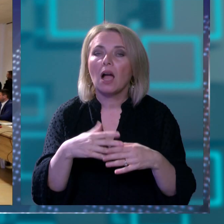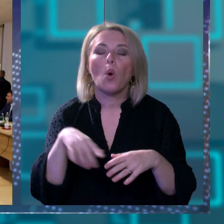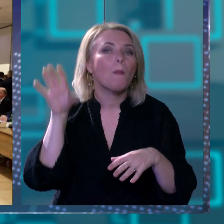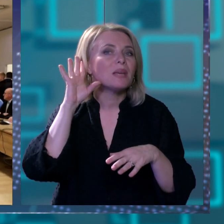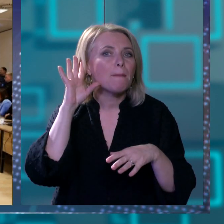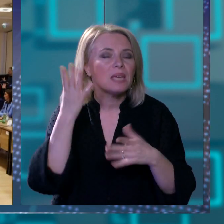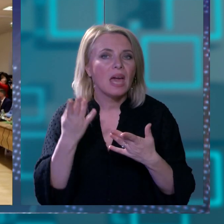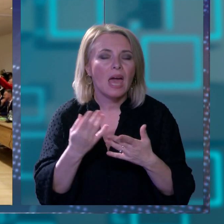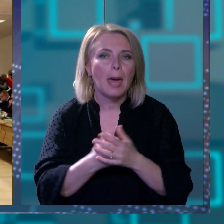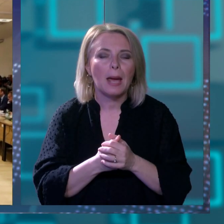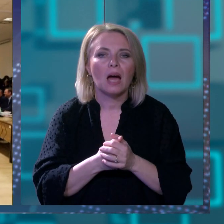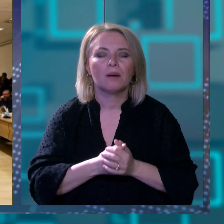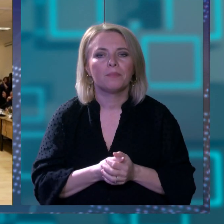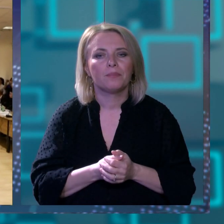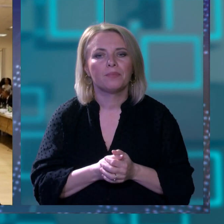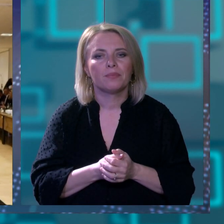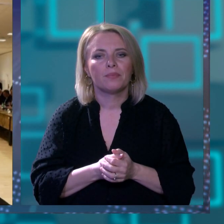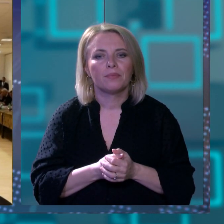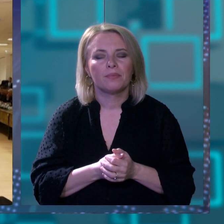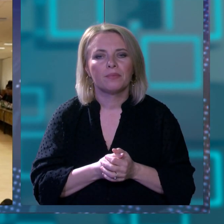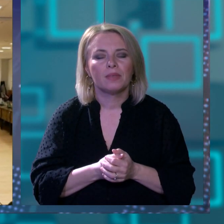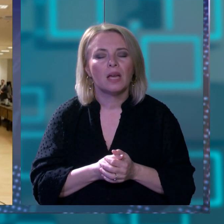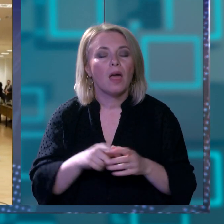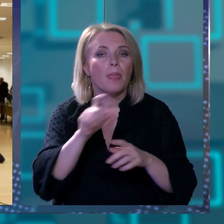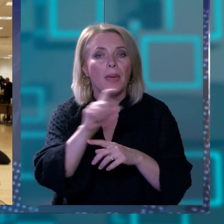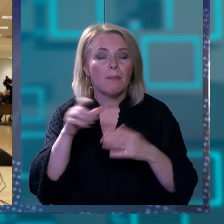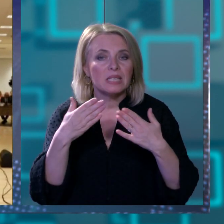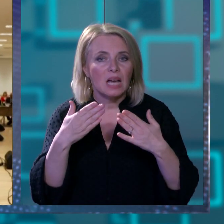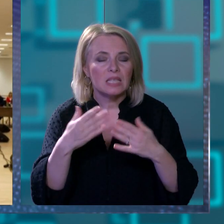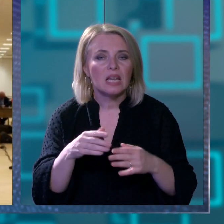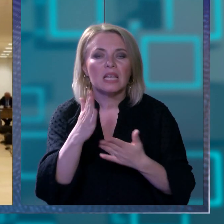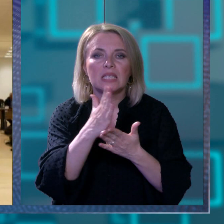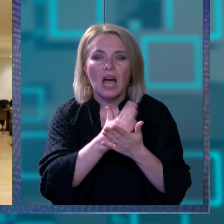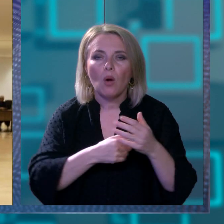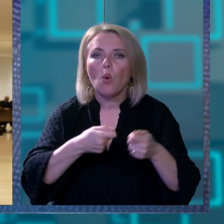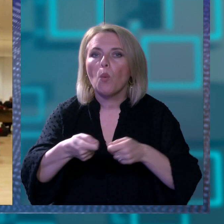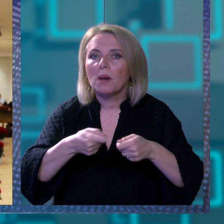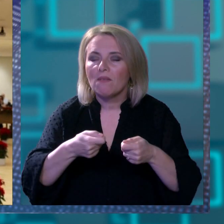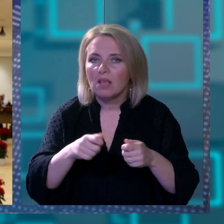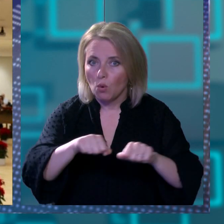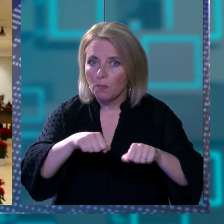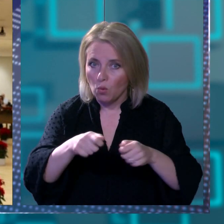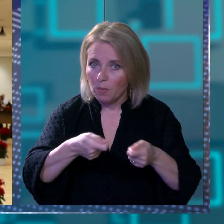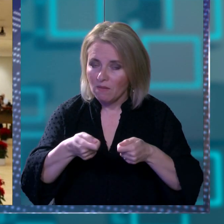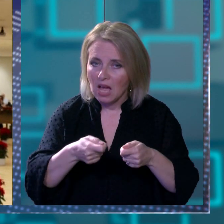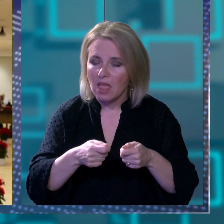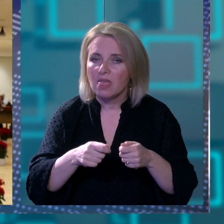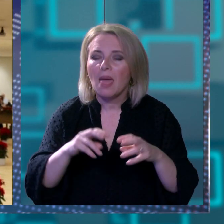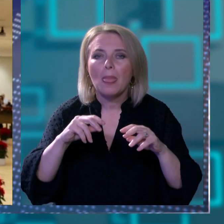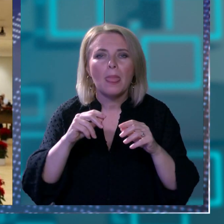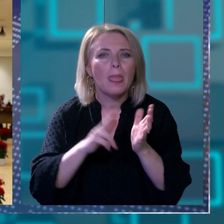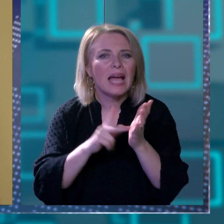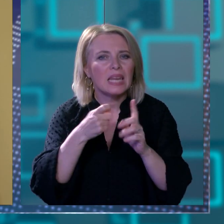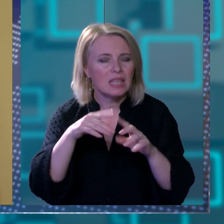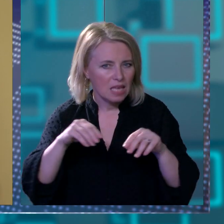te predstavnicima udruga gradova i zajednice općina. Teme sastanka bile su Zakon o upravljanju nekretninama i pokretninama u vlasništvu